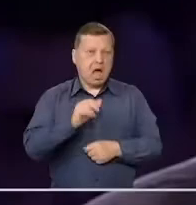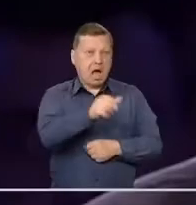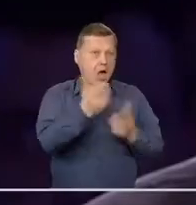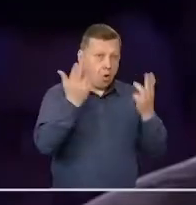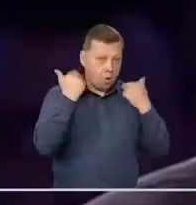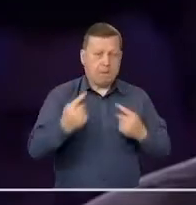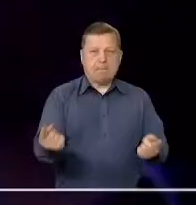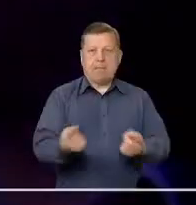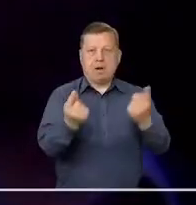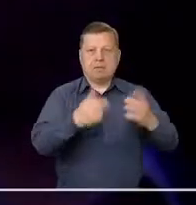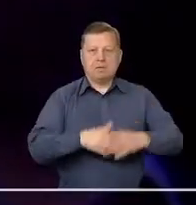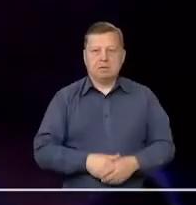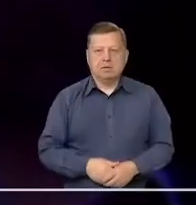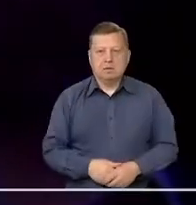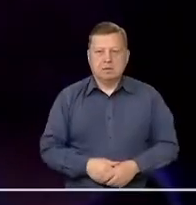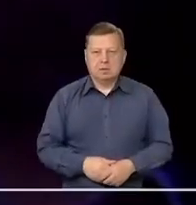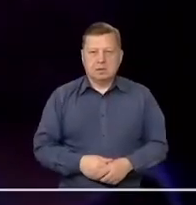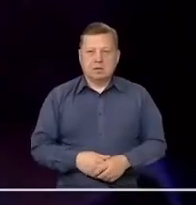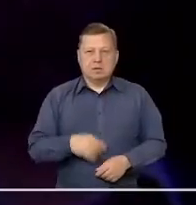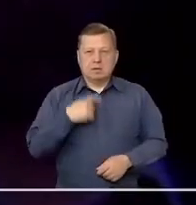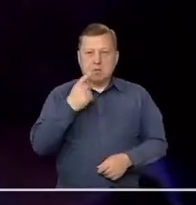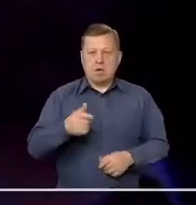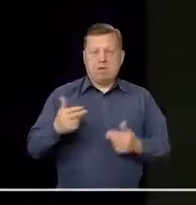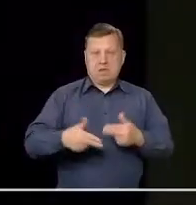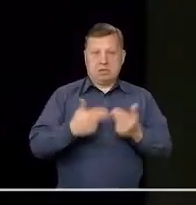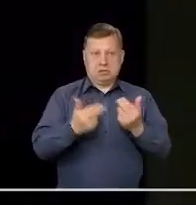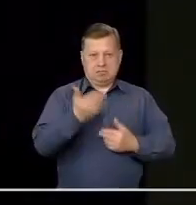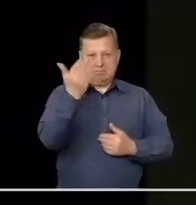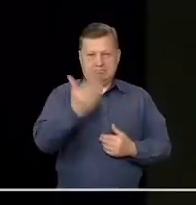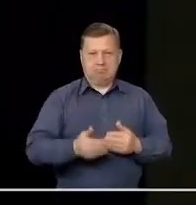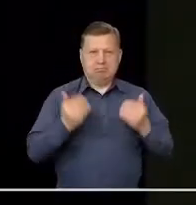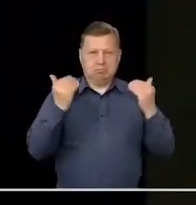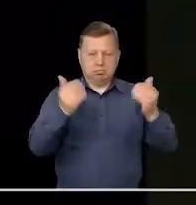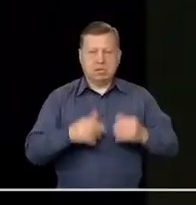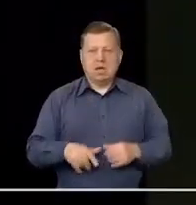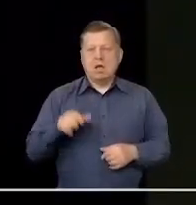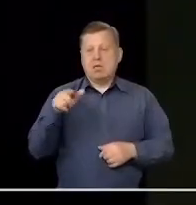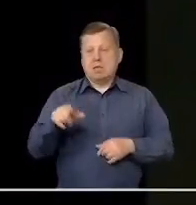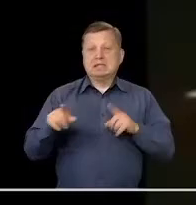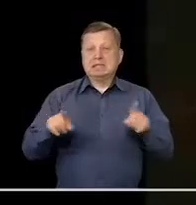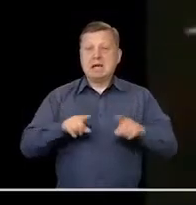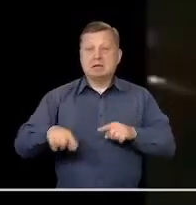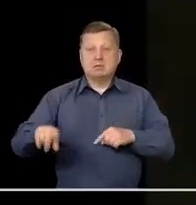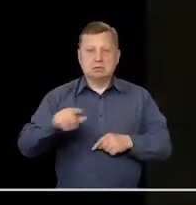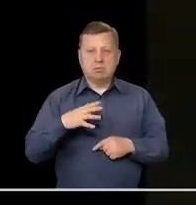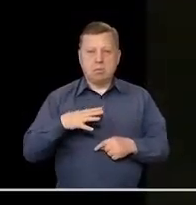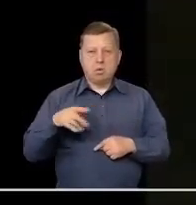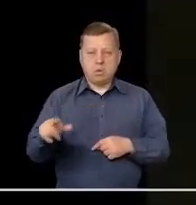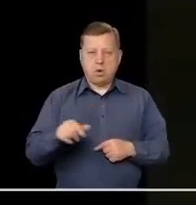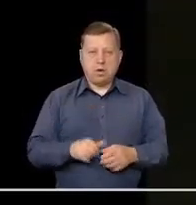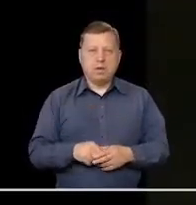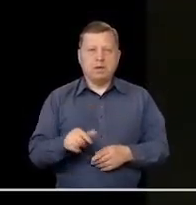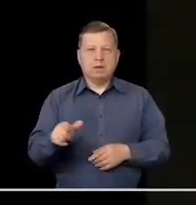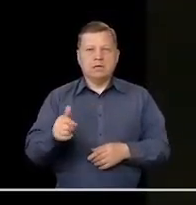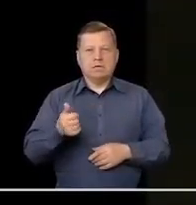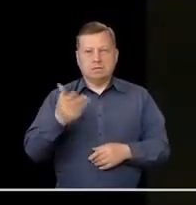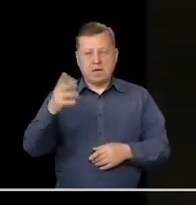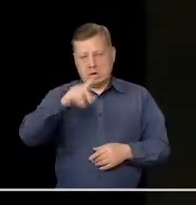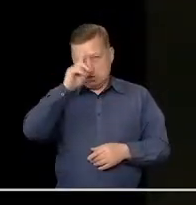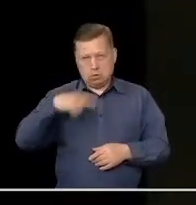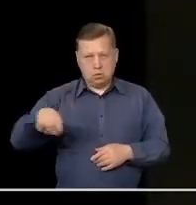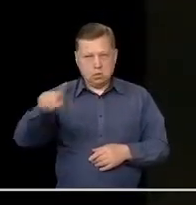uległych. To jest pan, można powiedzieć, arystokracją dziennikarską. Symbolem tego patologicznego układu były bliskie i ukrywane przed